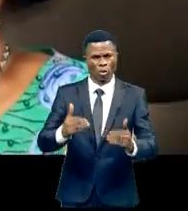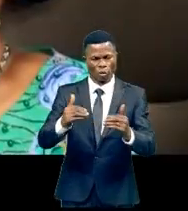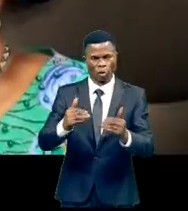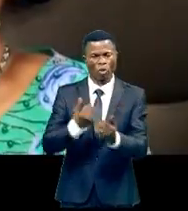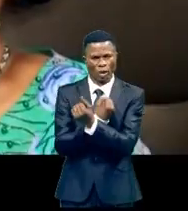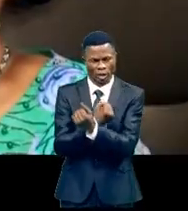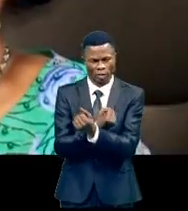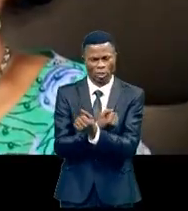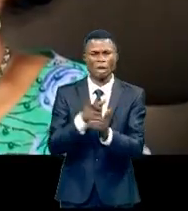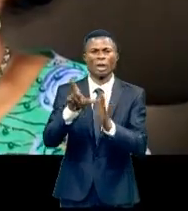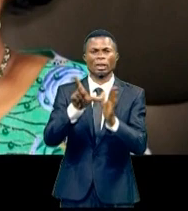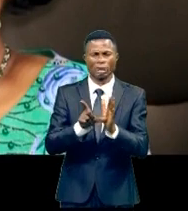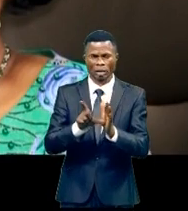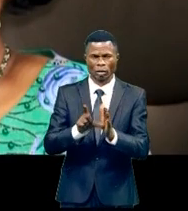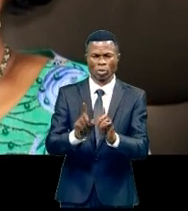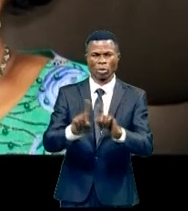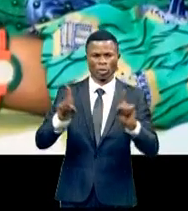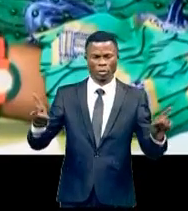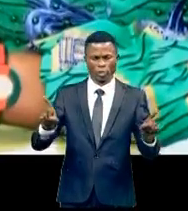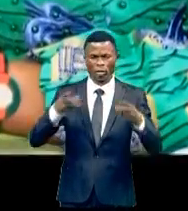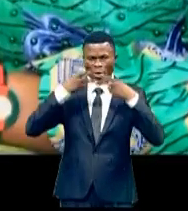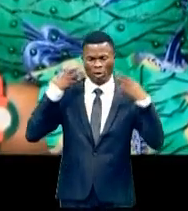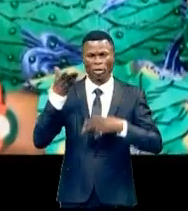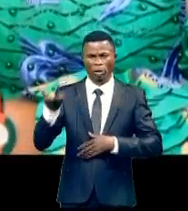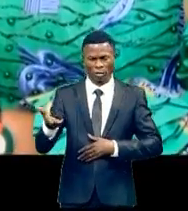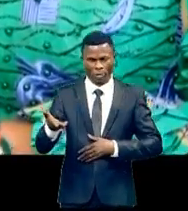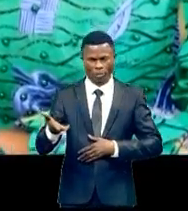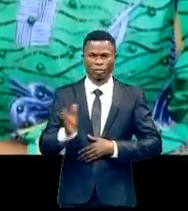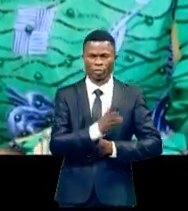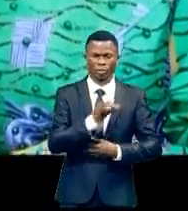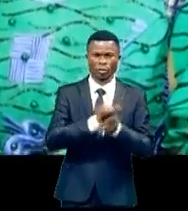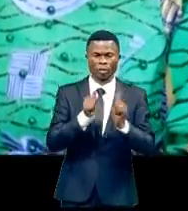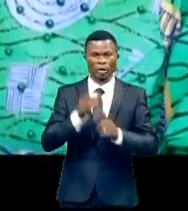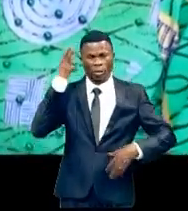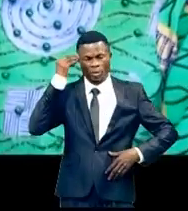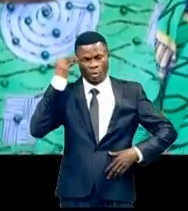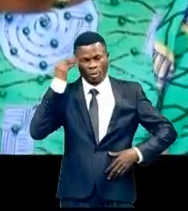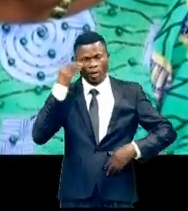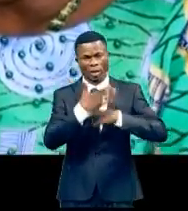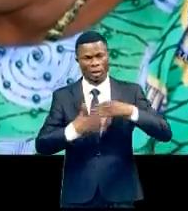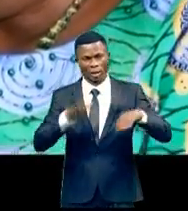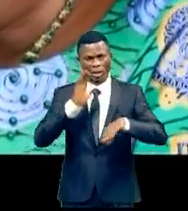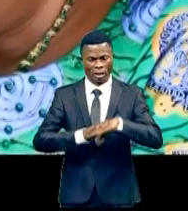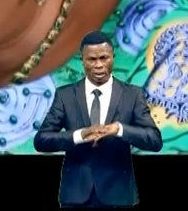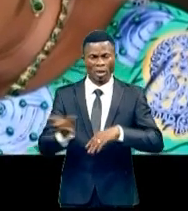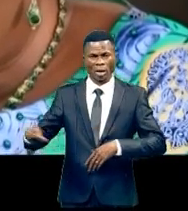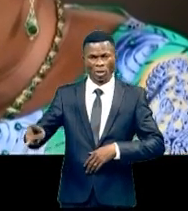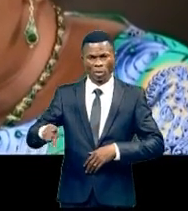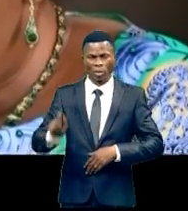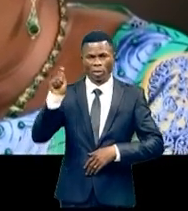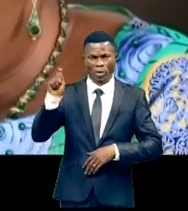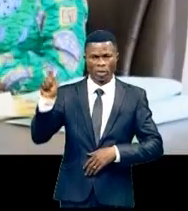l'observance stricte des gestes barrières. S'agissant de l'épidémie des méningites qui règne à Banalia dans la province de la